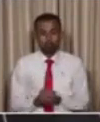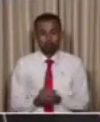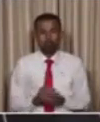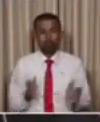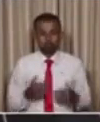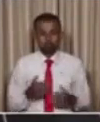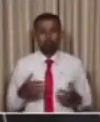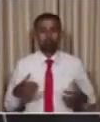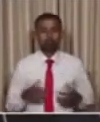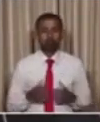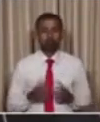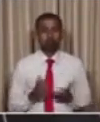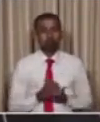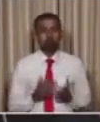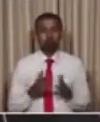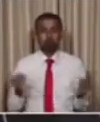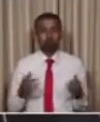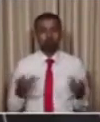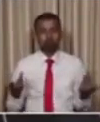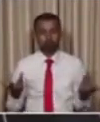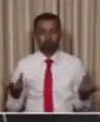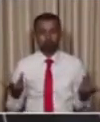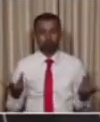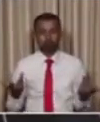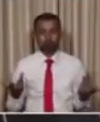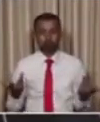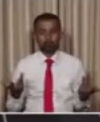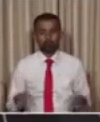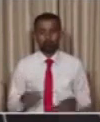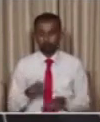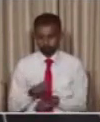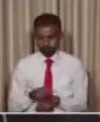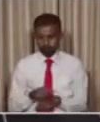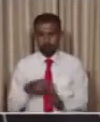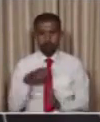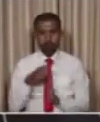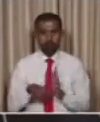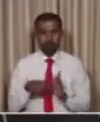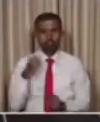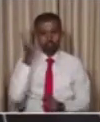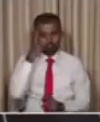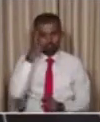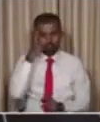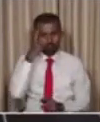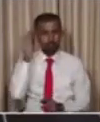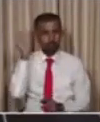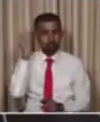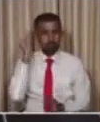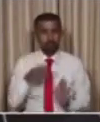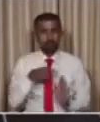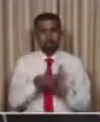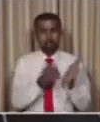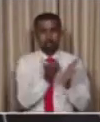මේ අර්බුදය විසඳිලා නැති බව ප්‍රකාශ කරන්න ඕනේ. මේ අවස්ථාවේදී මම මේ රටට දැනගන්නත් එක්ක ලංකා